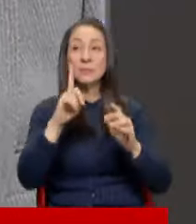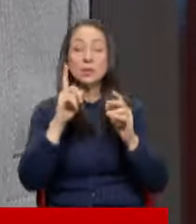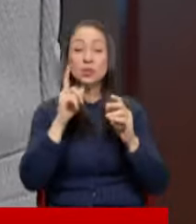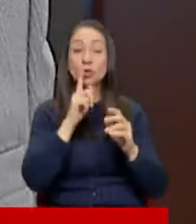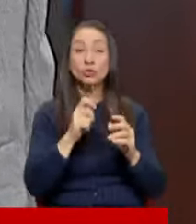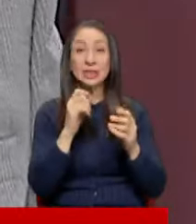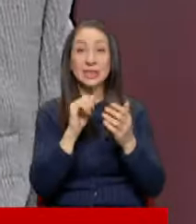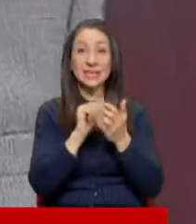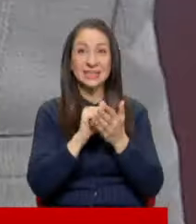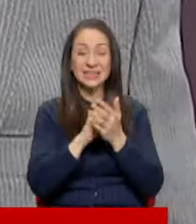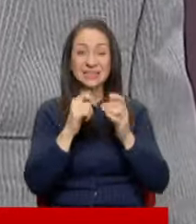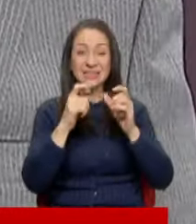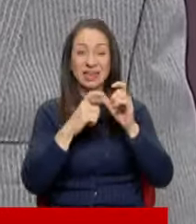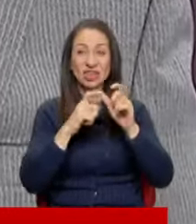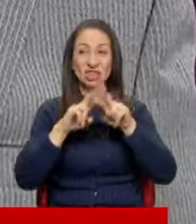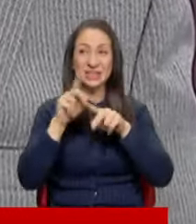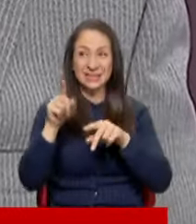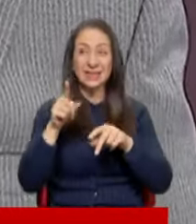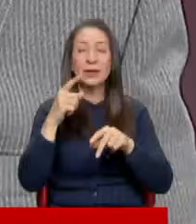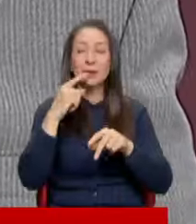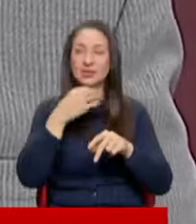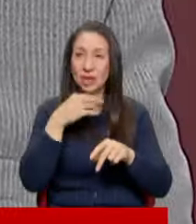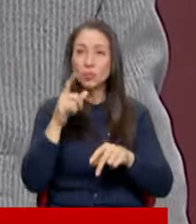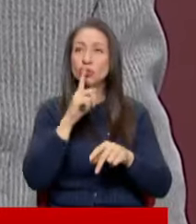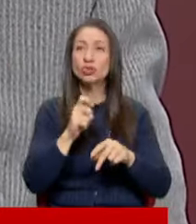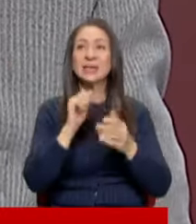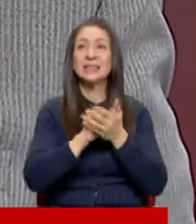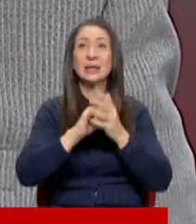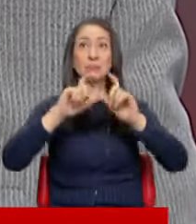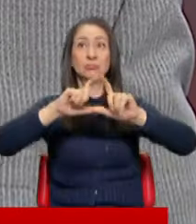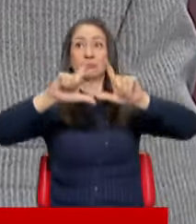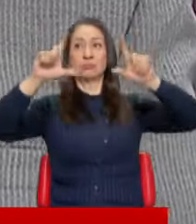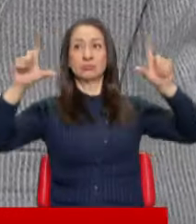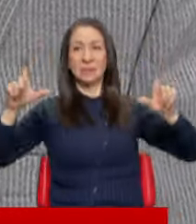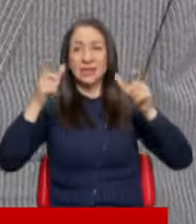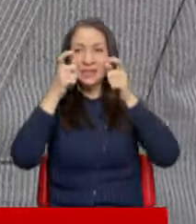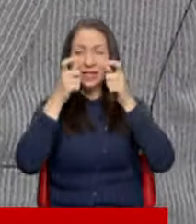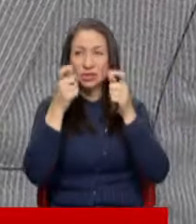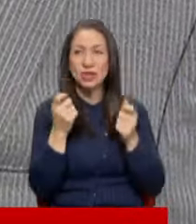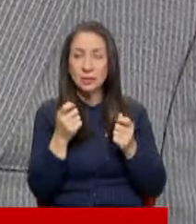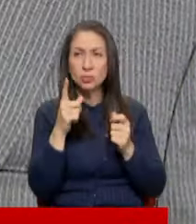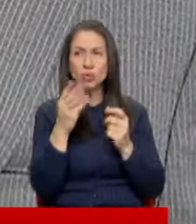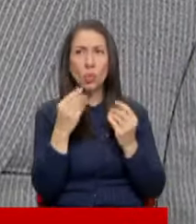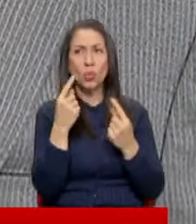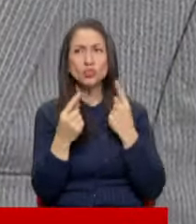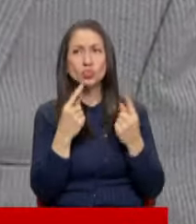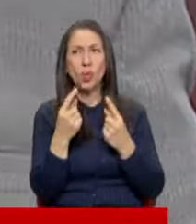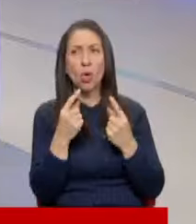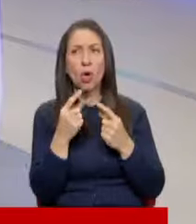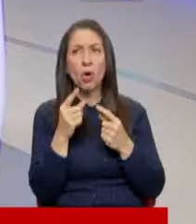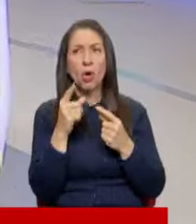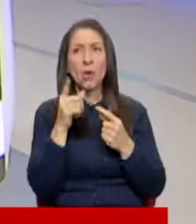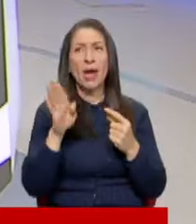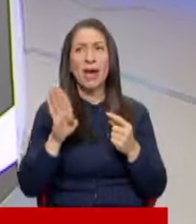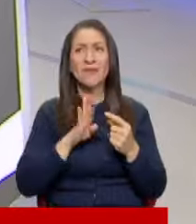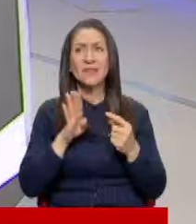yönetmenimiz Savaş yıldızdan bir rica edeyim bugün Sözcü gazetesinin de Eee sürü manşetinde dikkatle çekti bu da çok konuşuluyor bunu